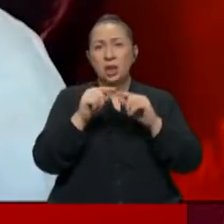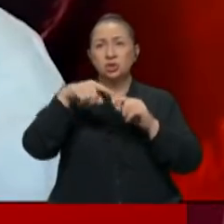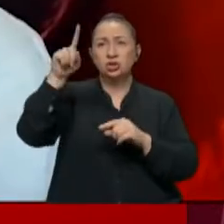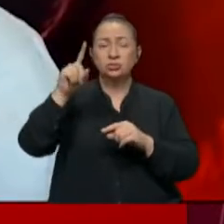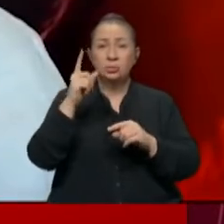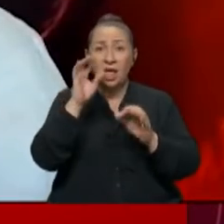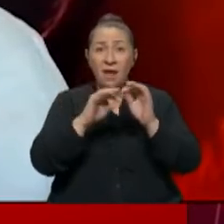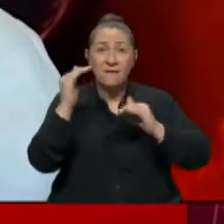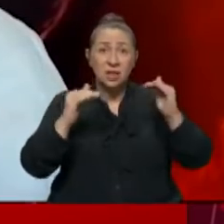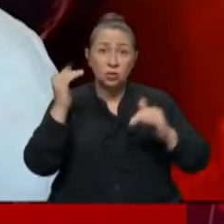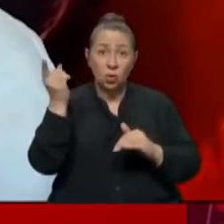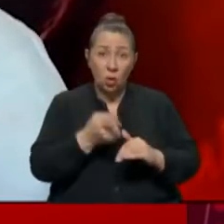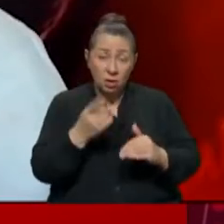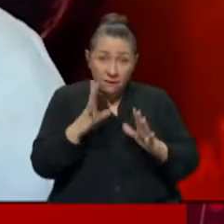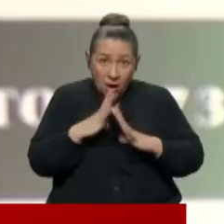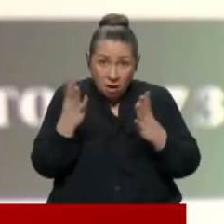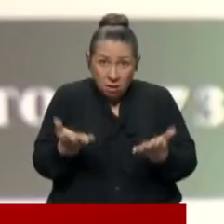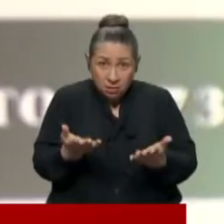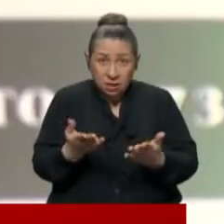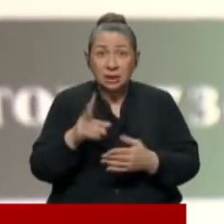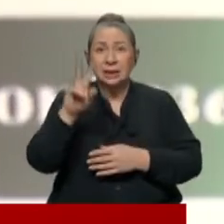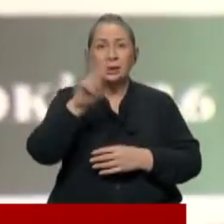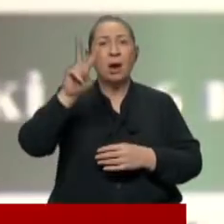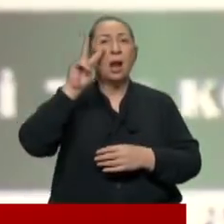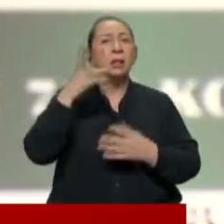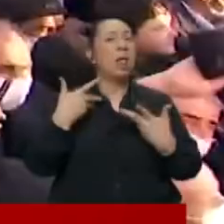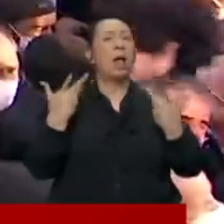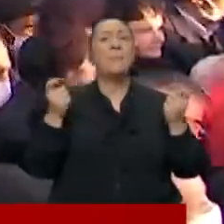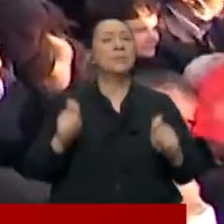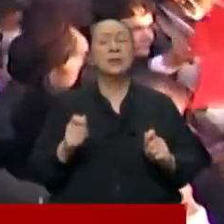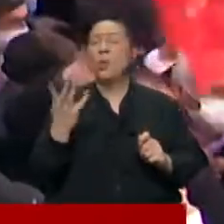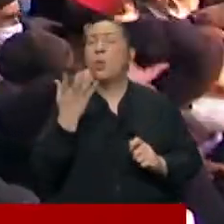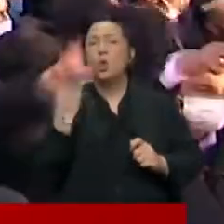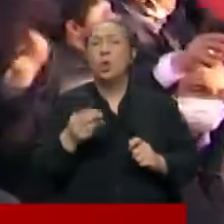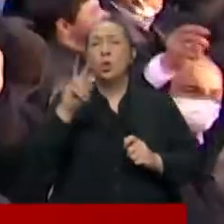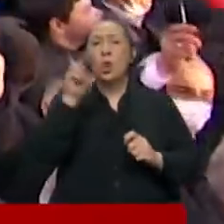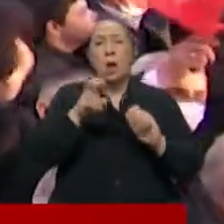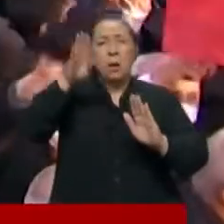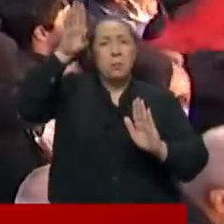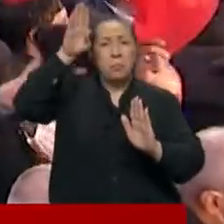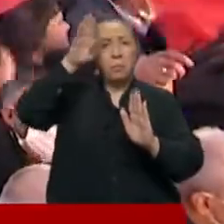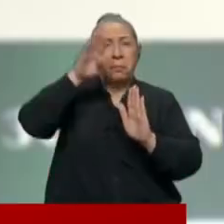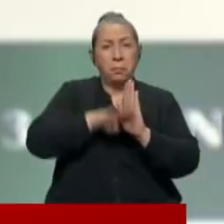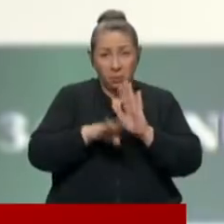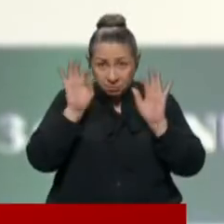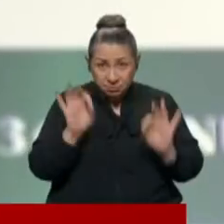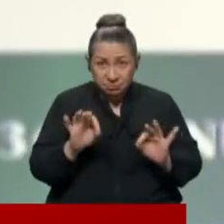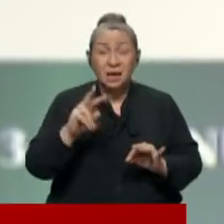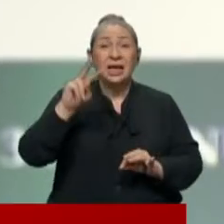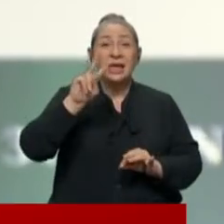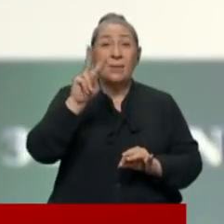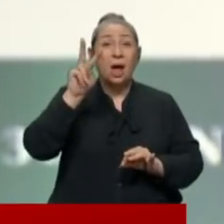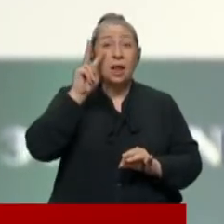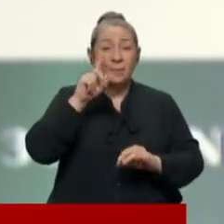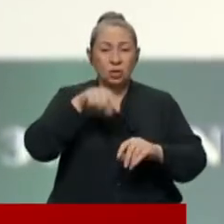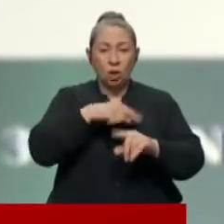en son oranı söz konusu 20 Aralık'ta ne yaptık Ne oldu döviz aşağı inmeye başladı mı ve 20